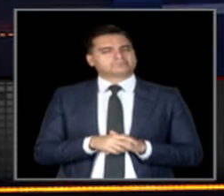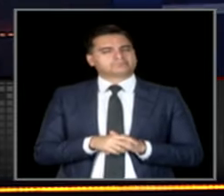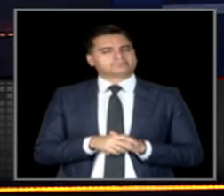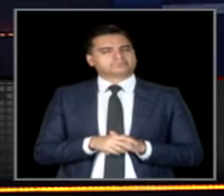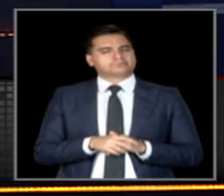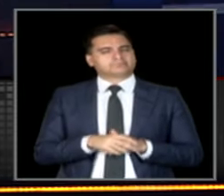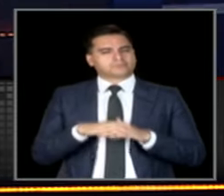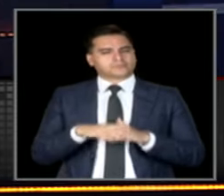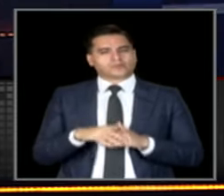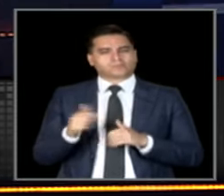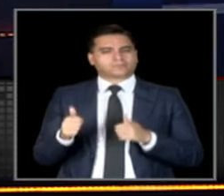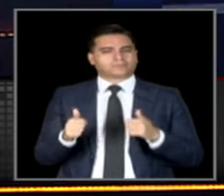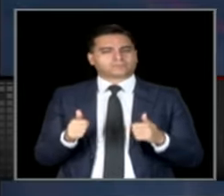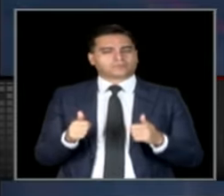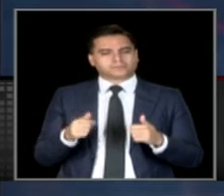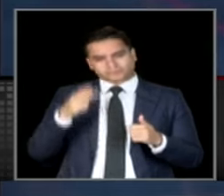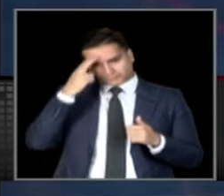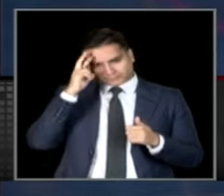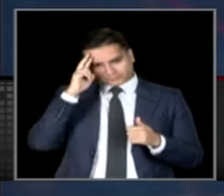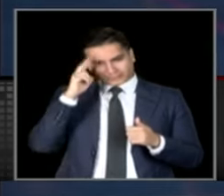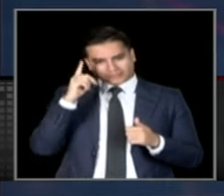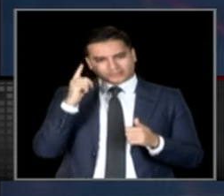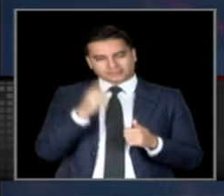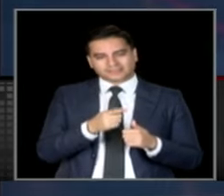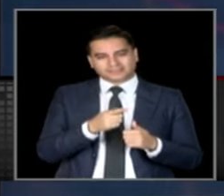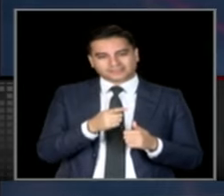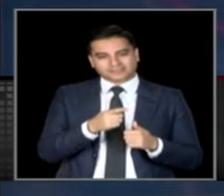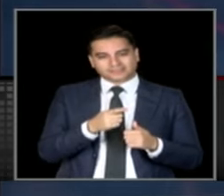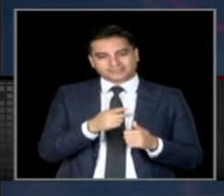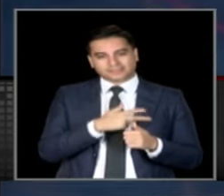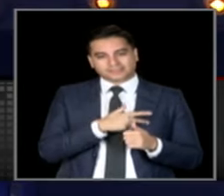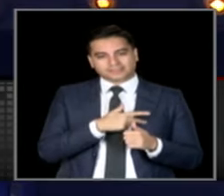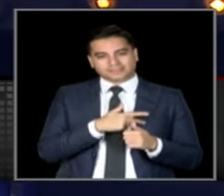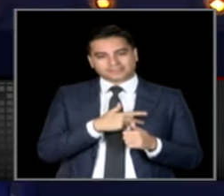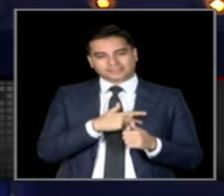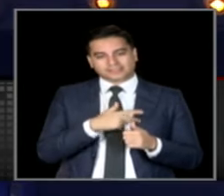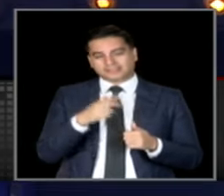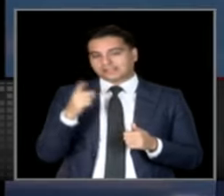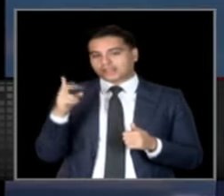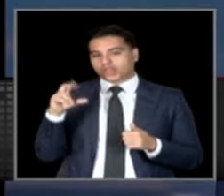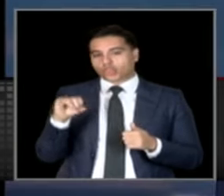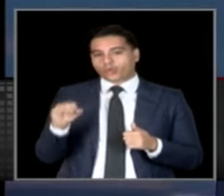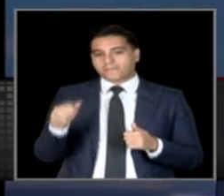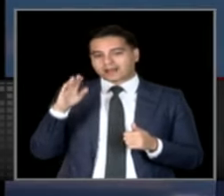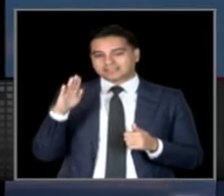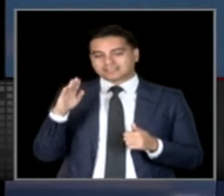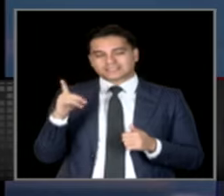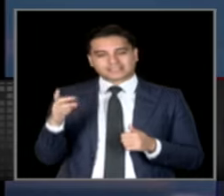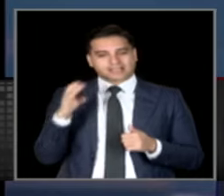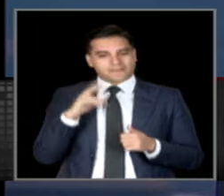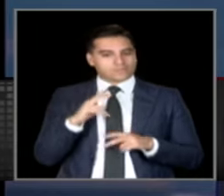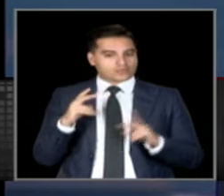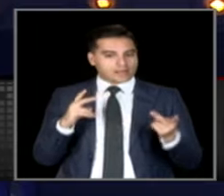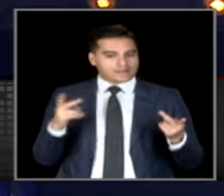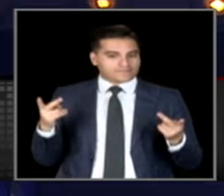أنت اللي دوست. إجابتك؟ توماس سكارفي. نفس إجابتك؟ لا لا،